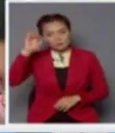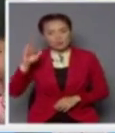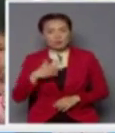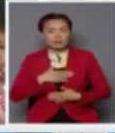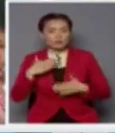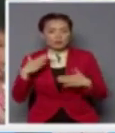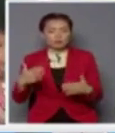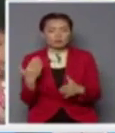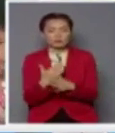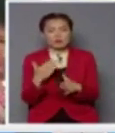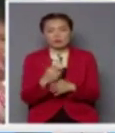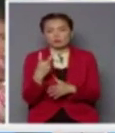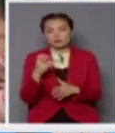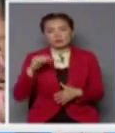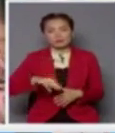елбасына, бәріне